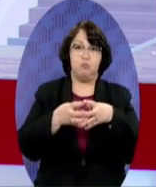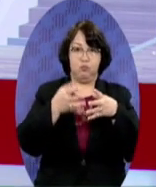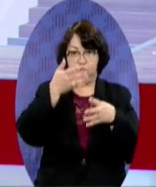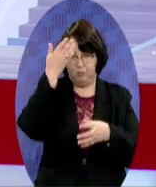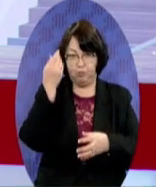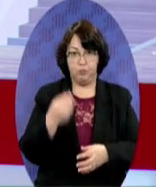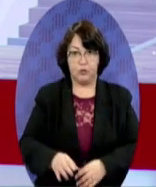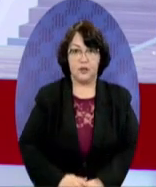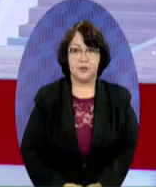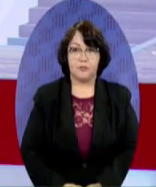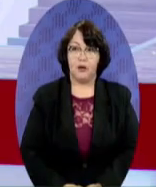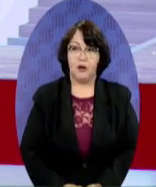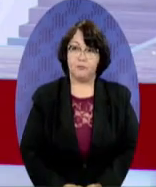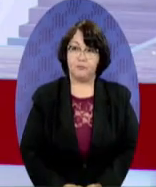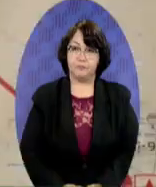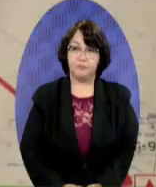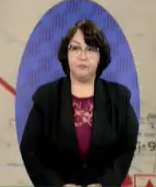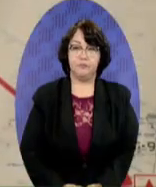боллоо.